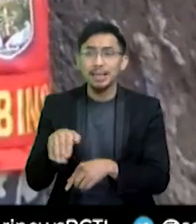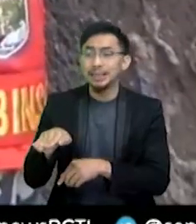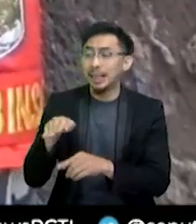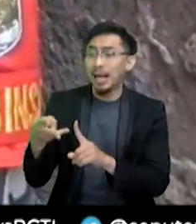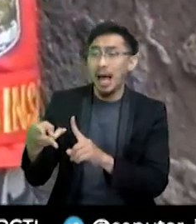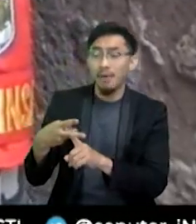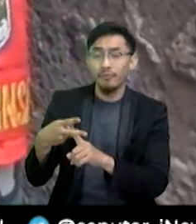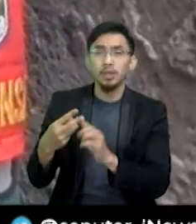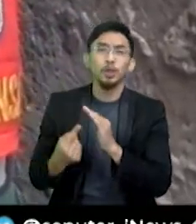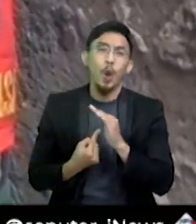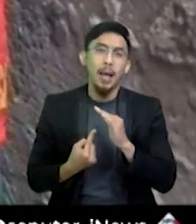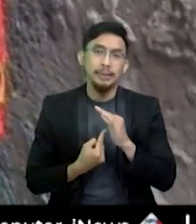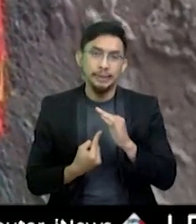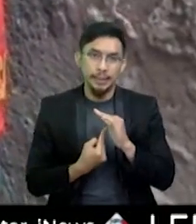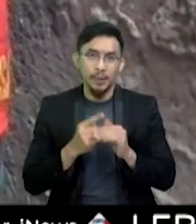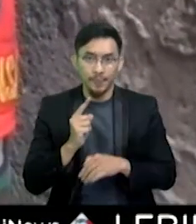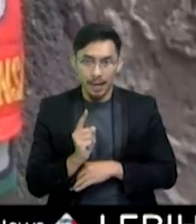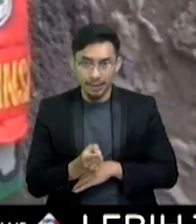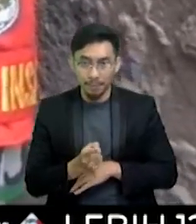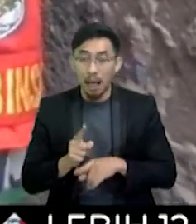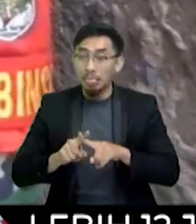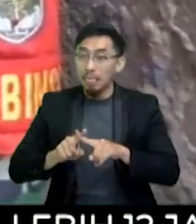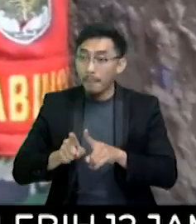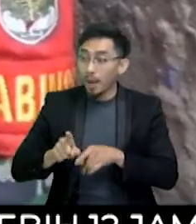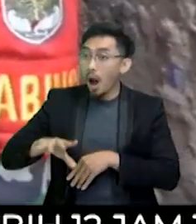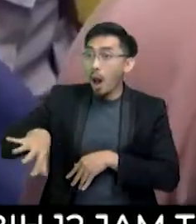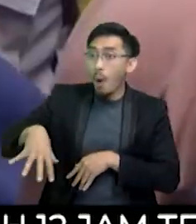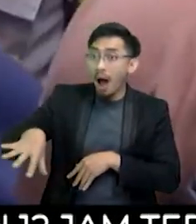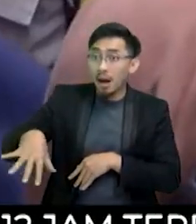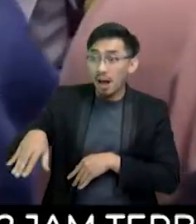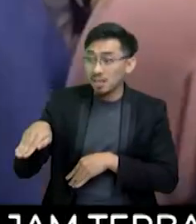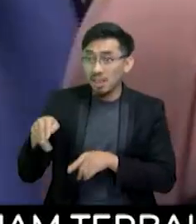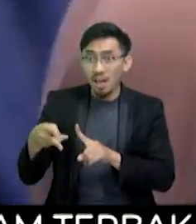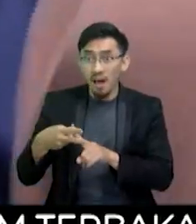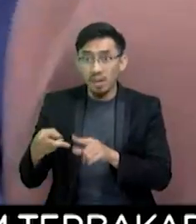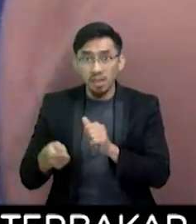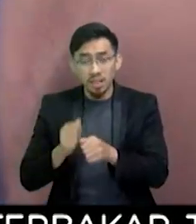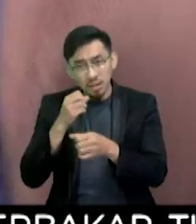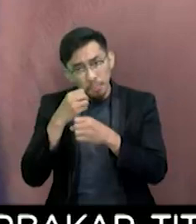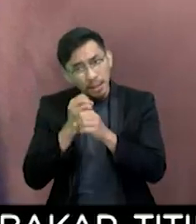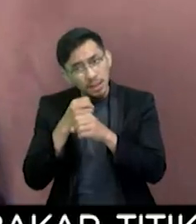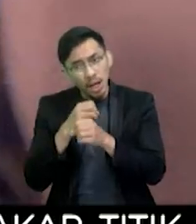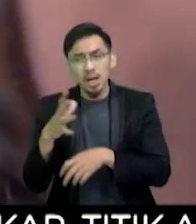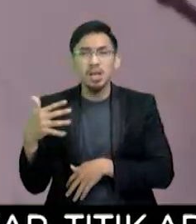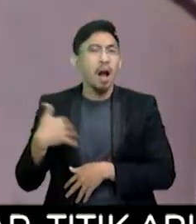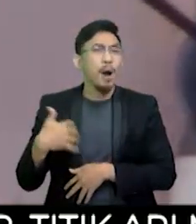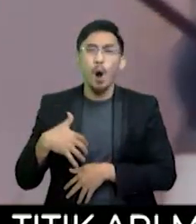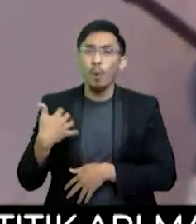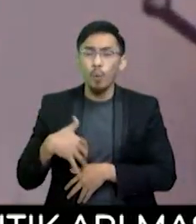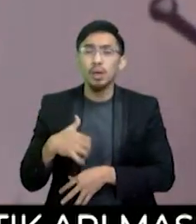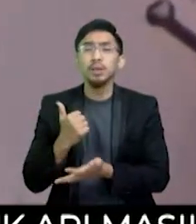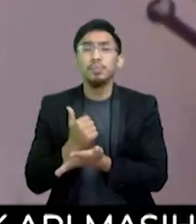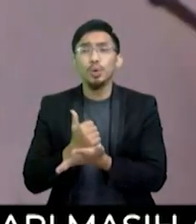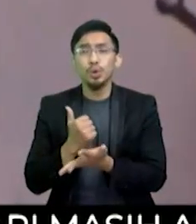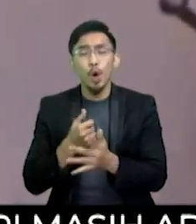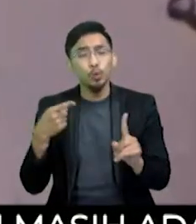mandiri di rumah. Ironisnya, sejumlah anggota keluarga ZF justru tak mau menjalani tes PCR yang dilakukan sebagai langkah tracing